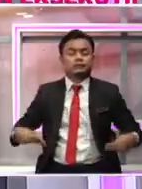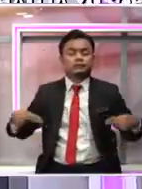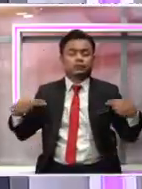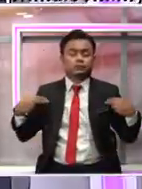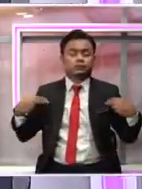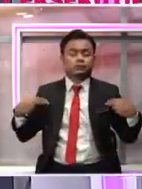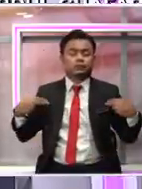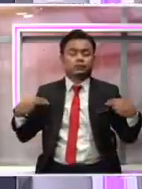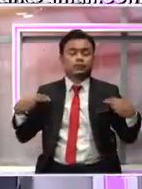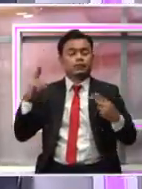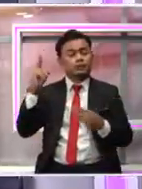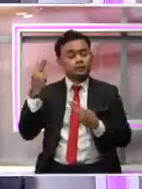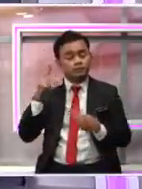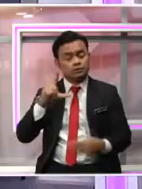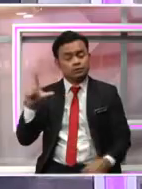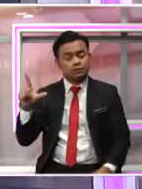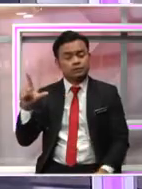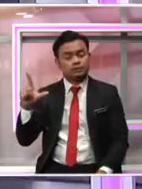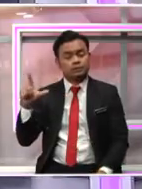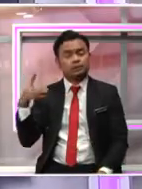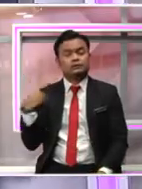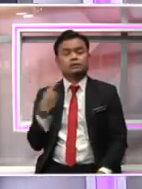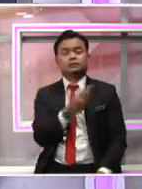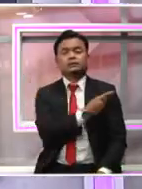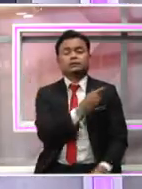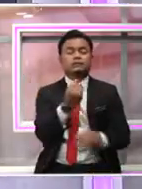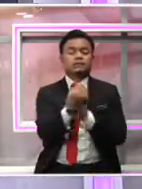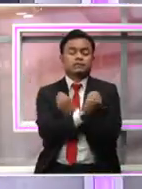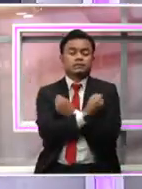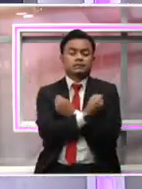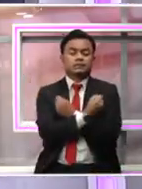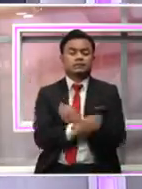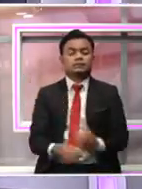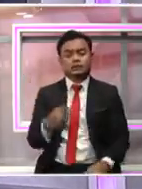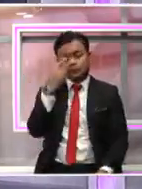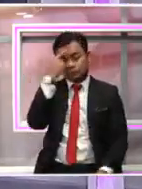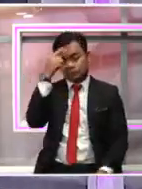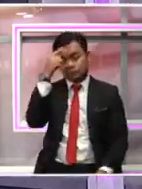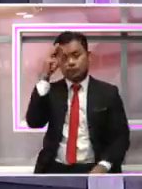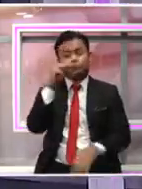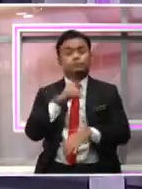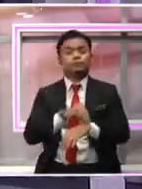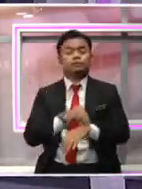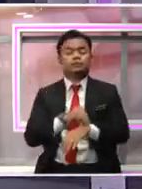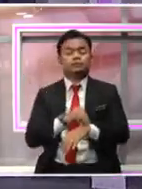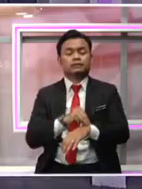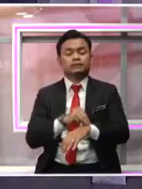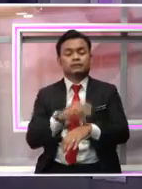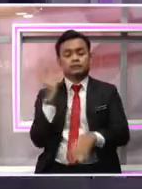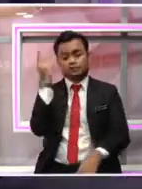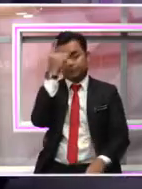haruslah kita sayangi untuk masa depan